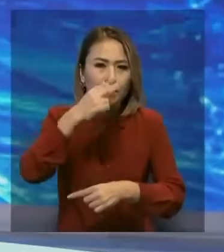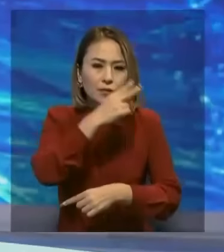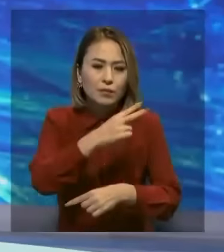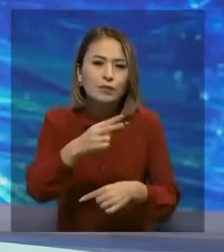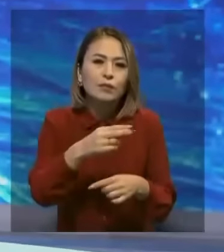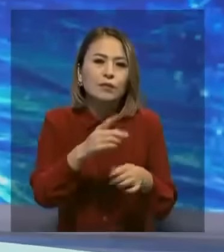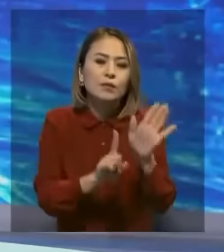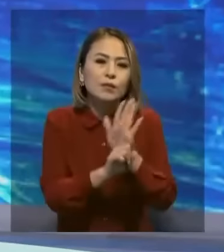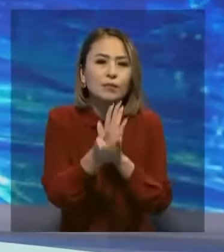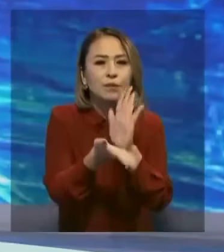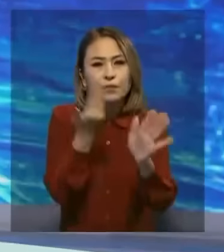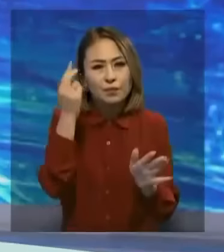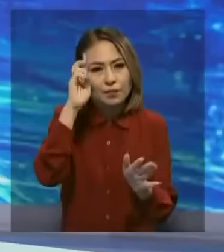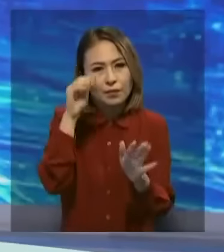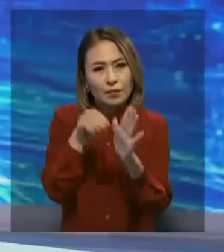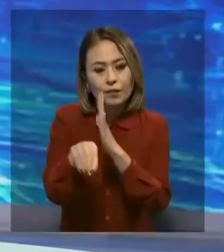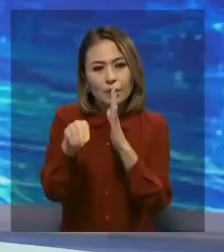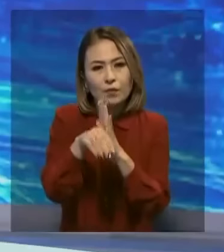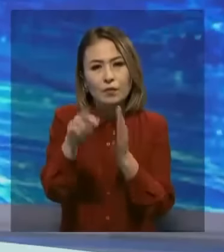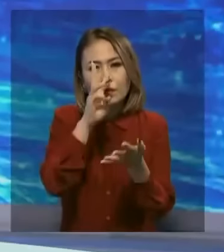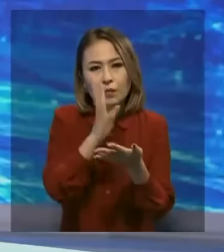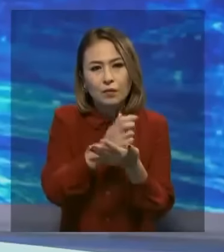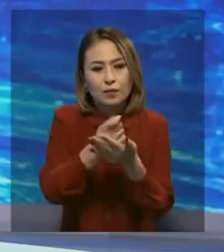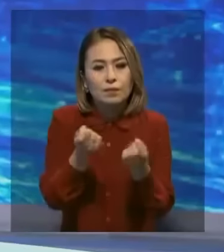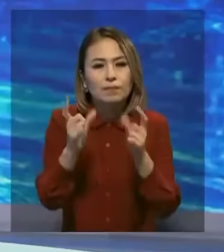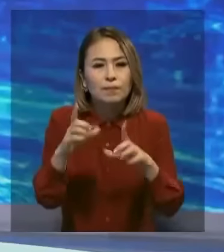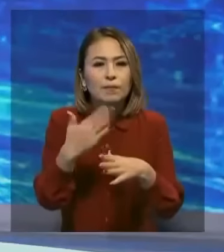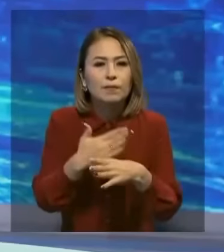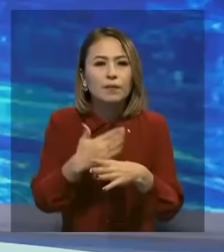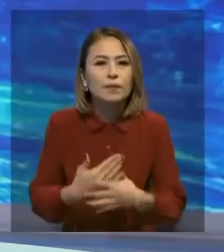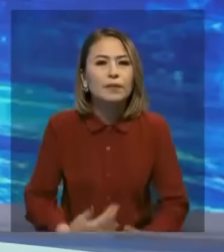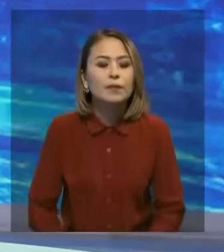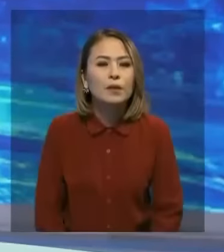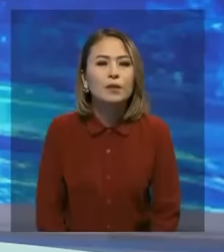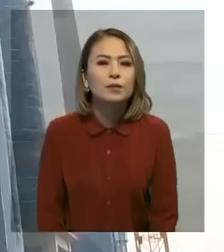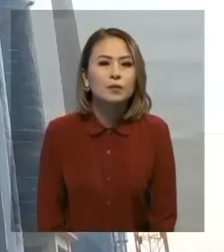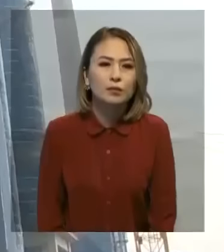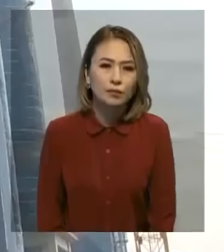бизнесті көлеңкеден шығарып, бюджет табысын еселеп арттыруға көмектеседі.